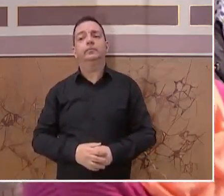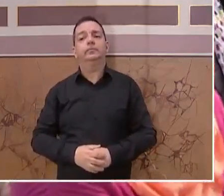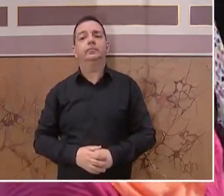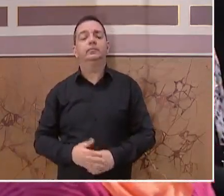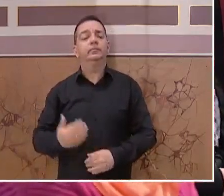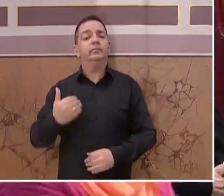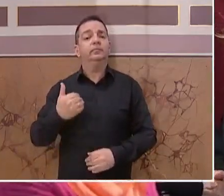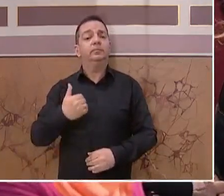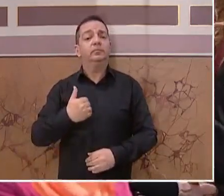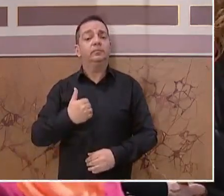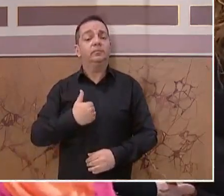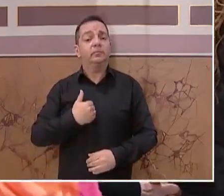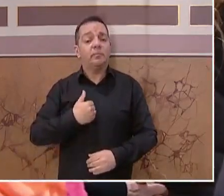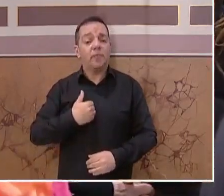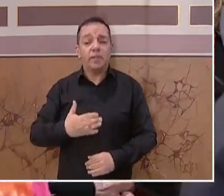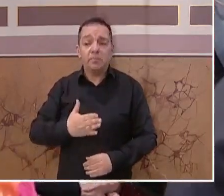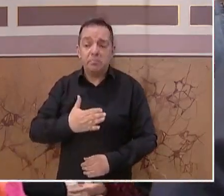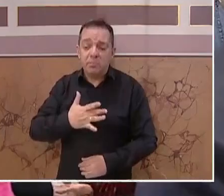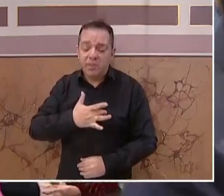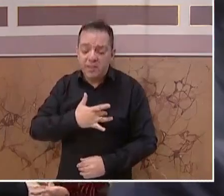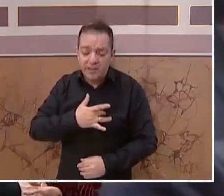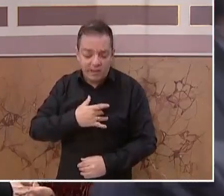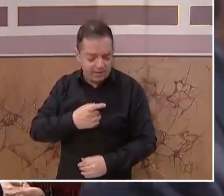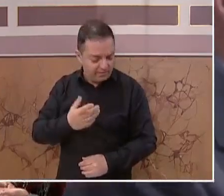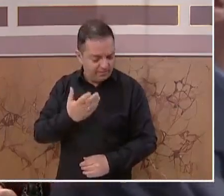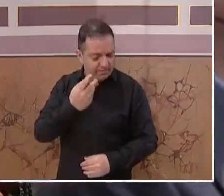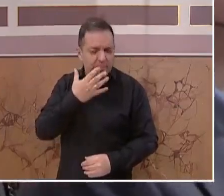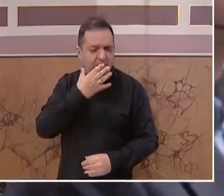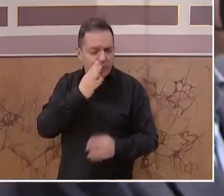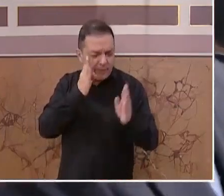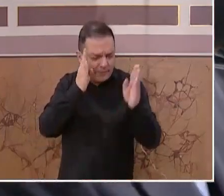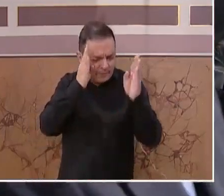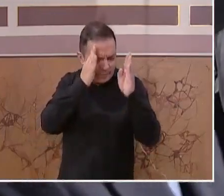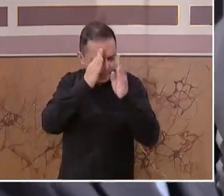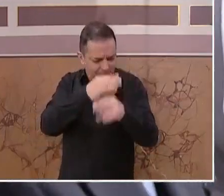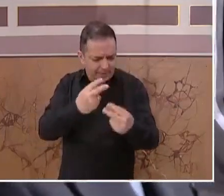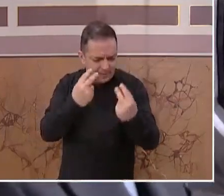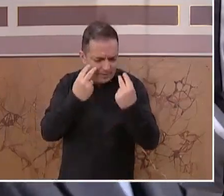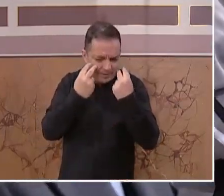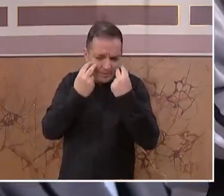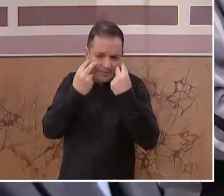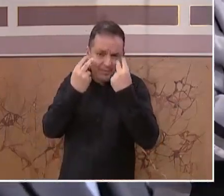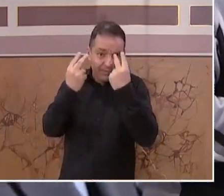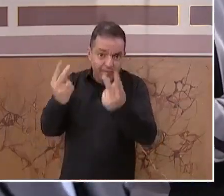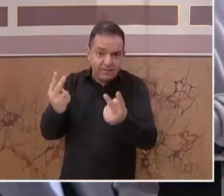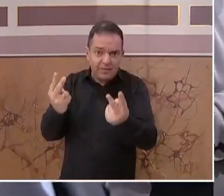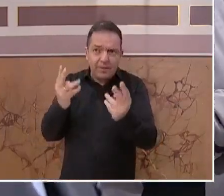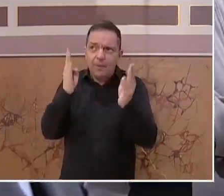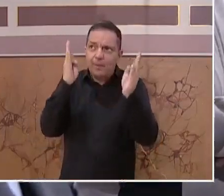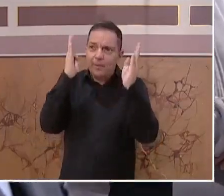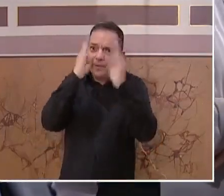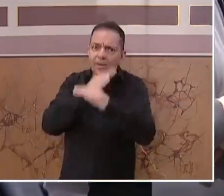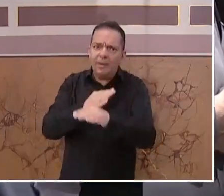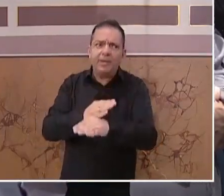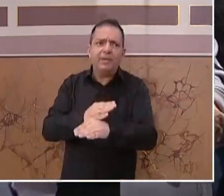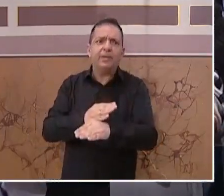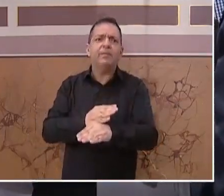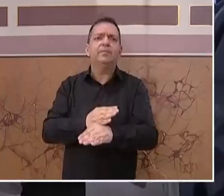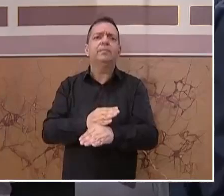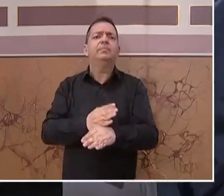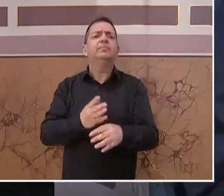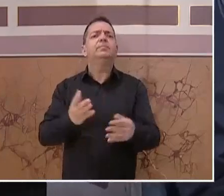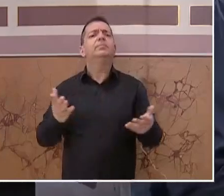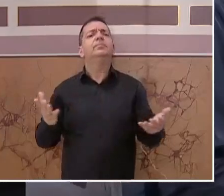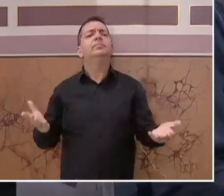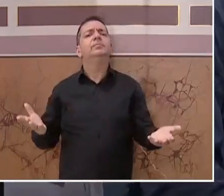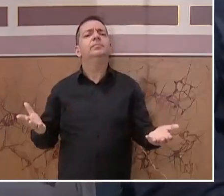με τις ψυχής μας τα μάτια ότι έχουμε ανάμεσά μας όχι